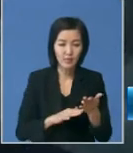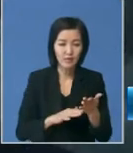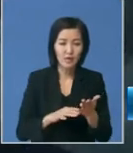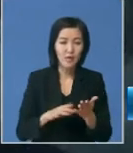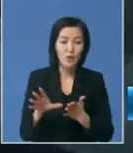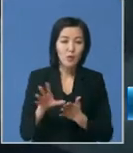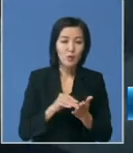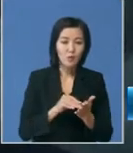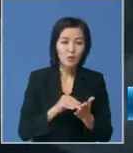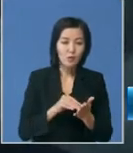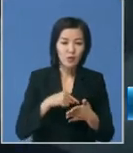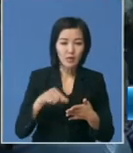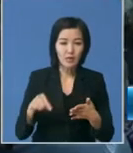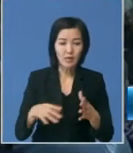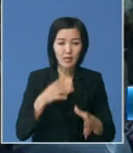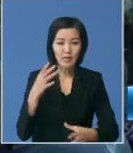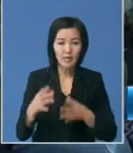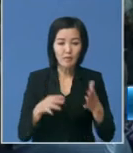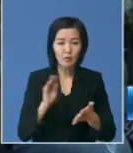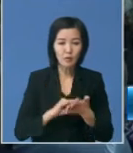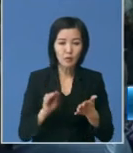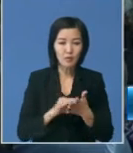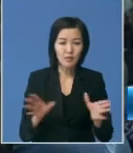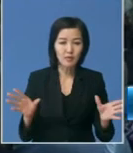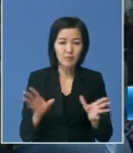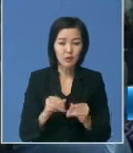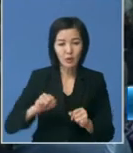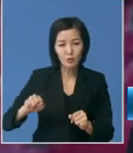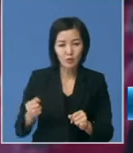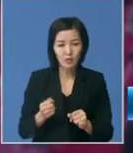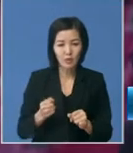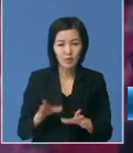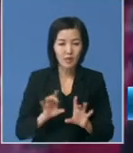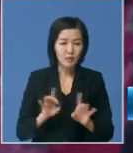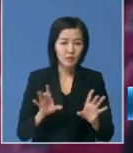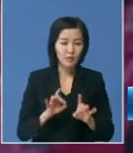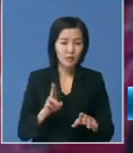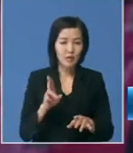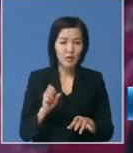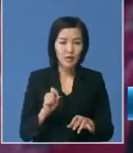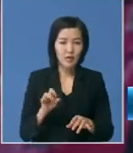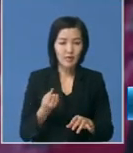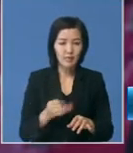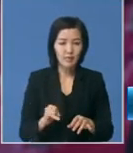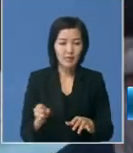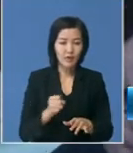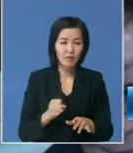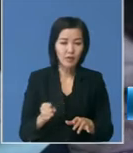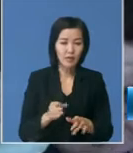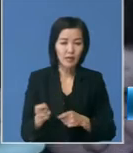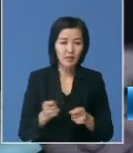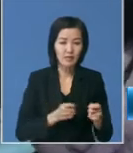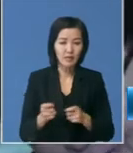ағалары, қаламгерлік әлемі, журналистік жолы бірге жүрген әріптес достары сөз алды. Қарасай Еңбекшазақ Балқаш ауданы әкімдіктері